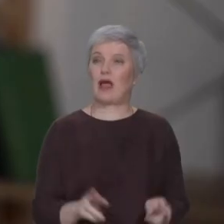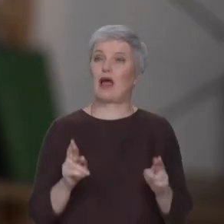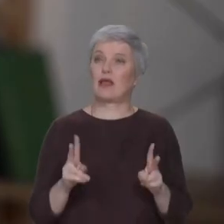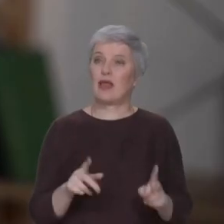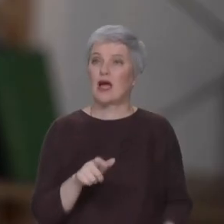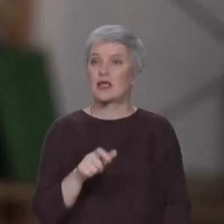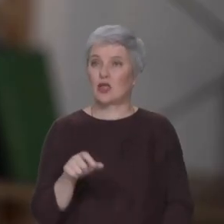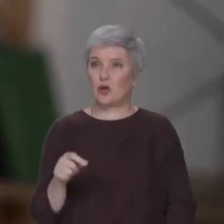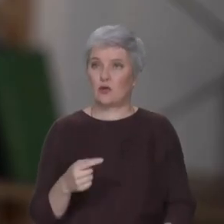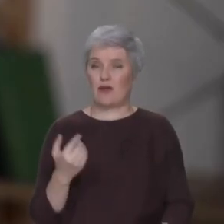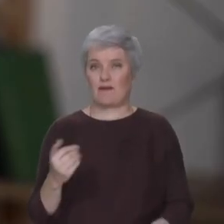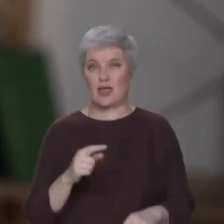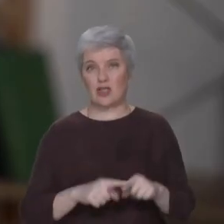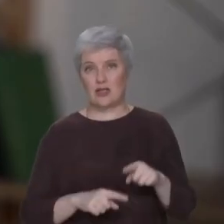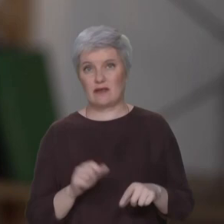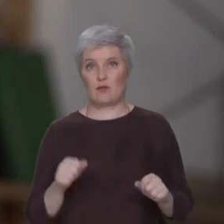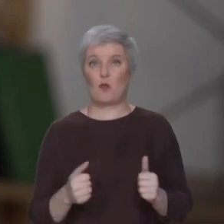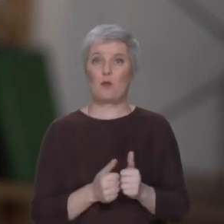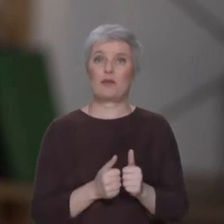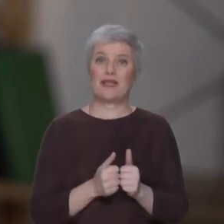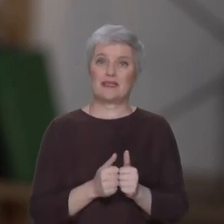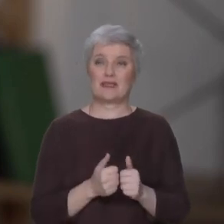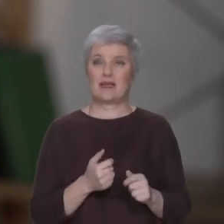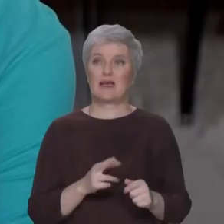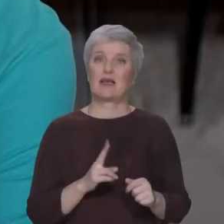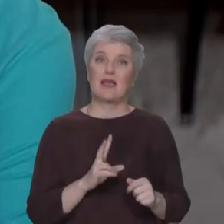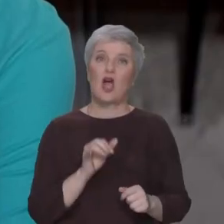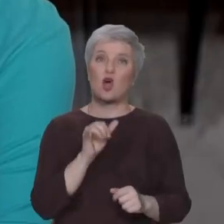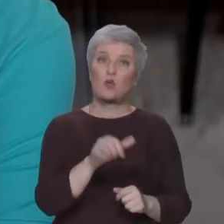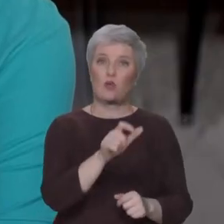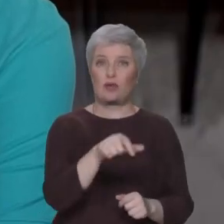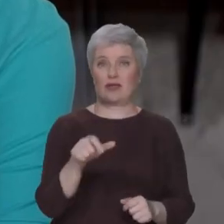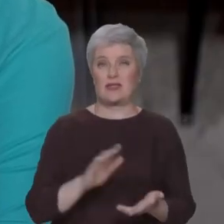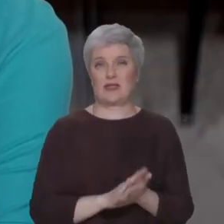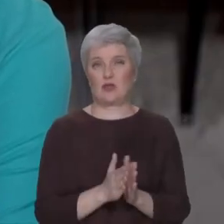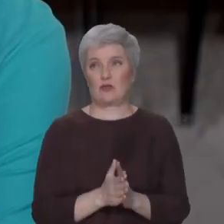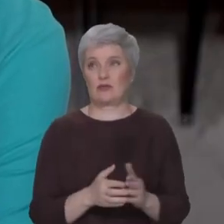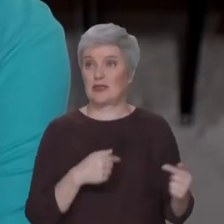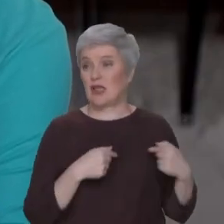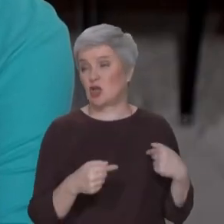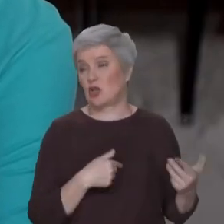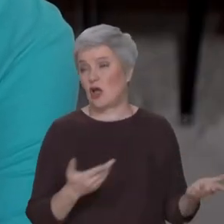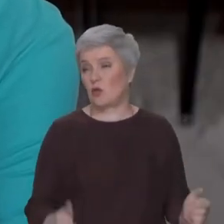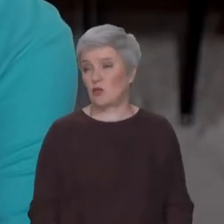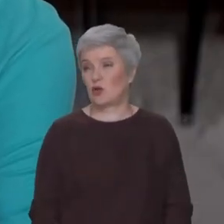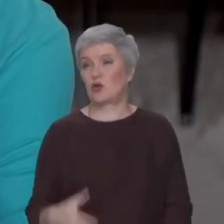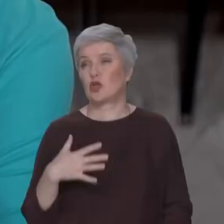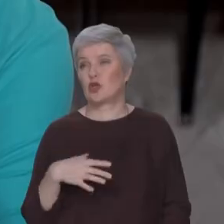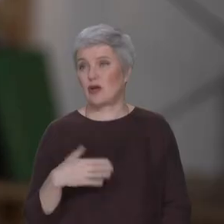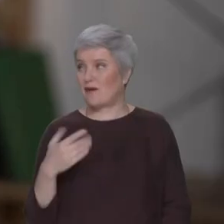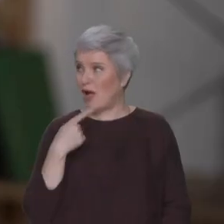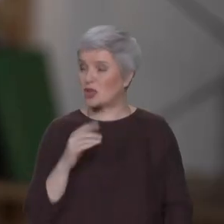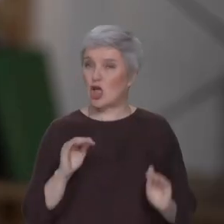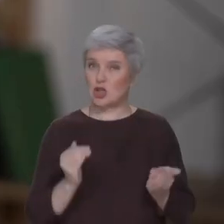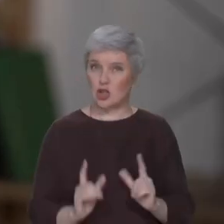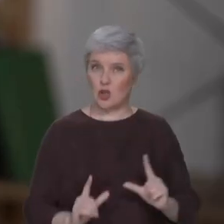які ваші рідні, можливо, близькі, які там, як у них ситуація? Страждають. Ви згадали, чекають, що частина